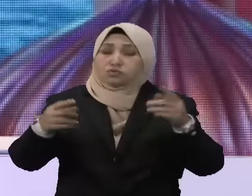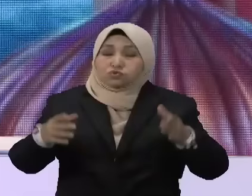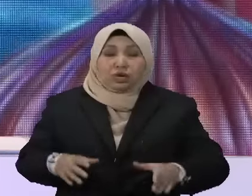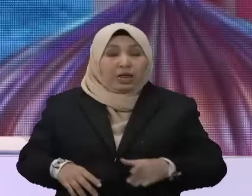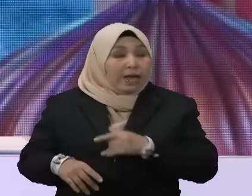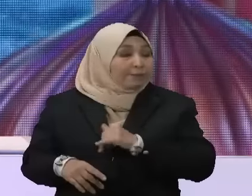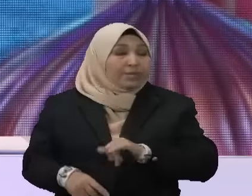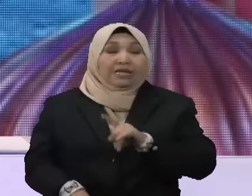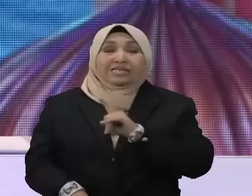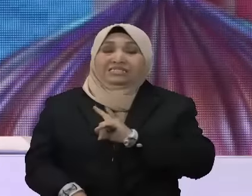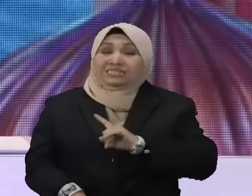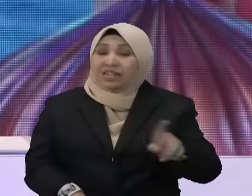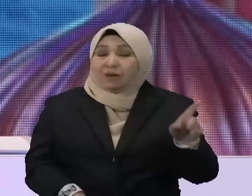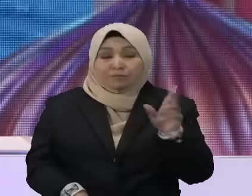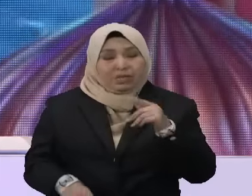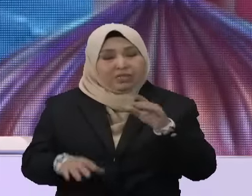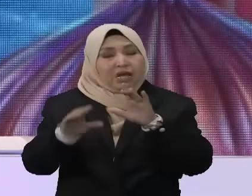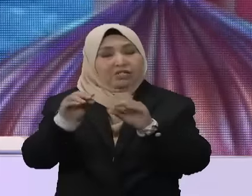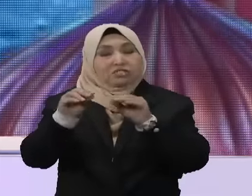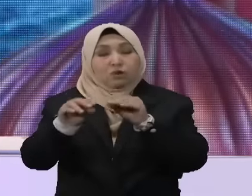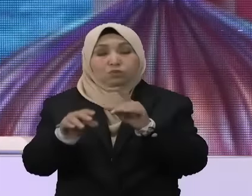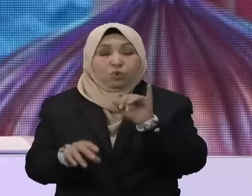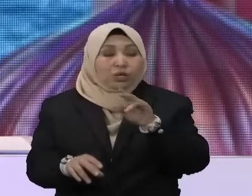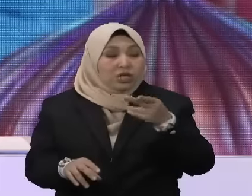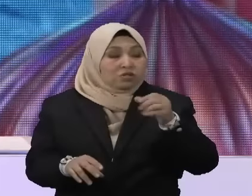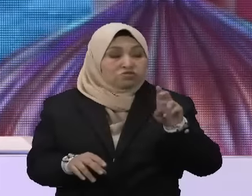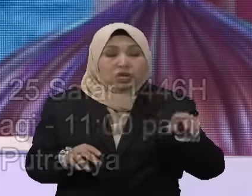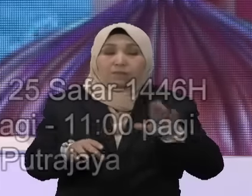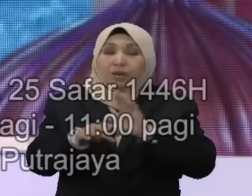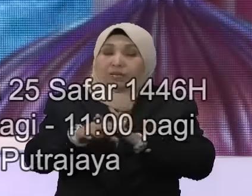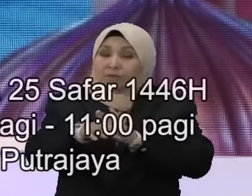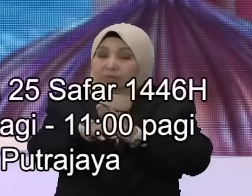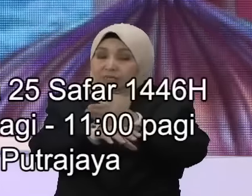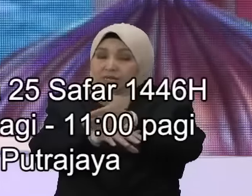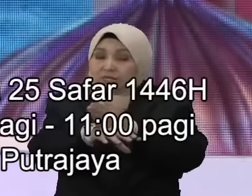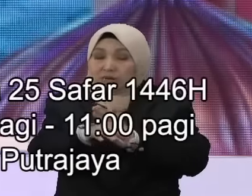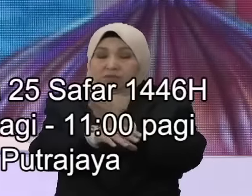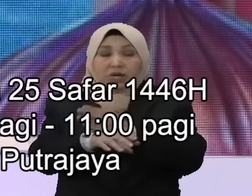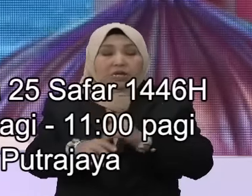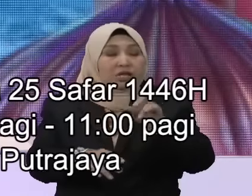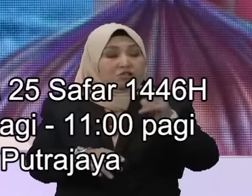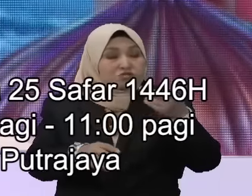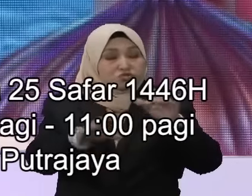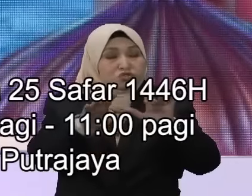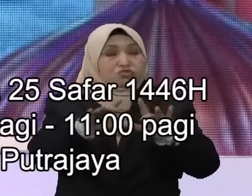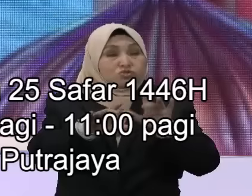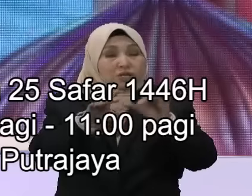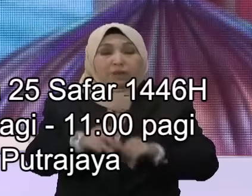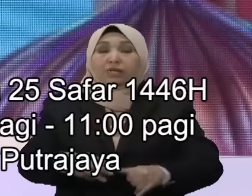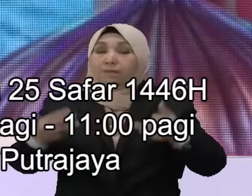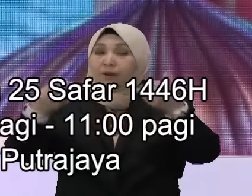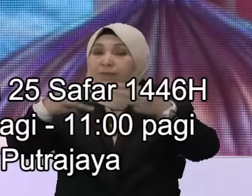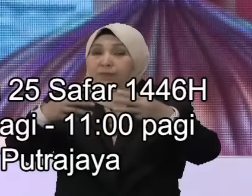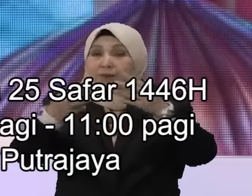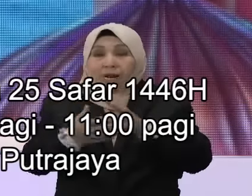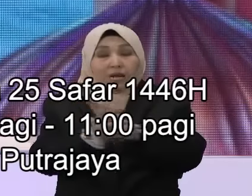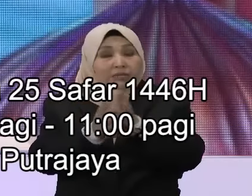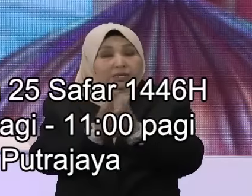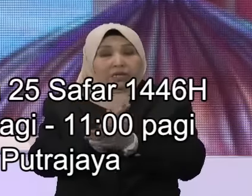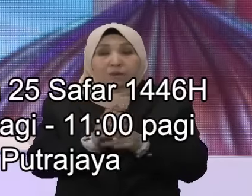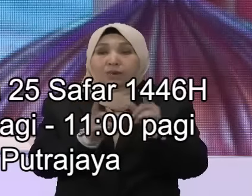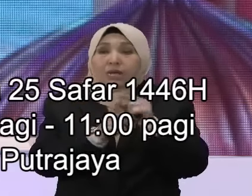diajak untuk ihsan. Dalam hadis Nabi, Nabi kata ihsan terhadap penyembelihan, ihsan terhadap pembunuhan, maksudnya peperangan di situ. Jadi